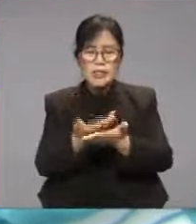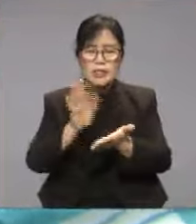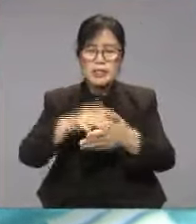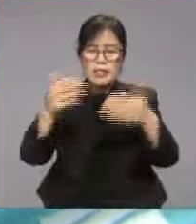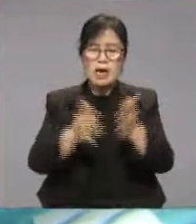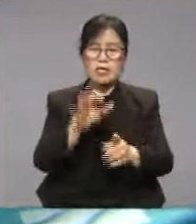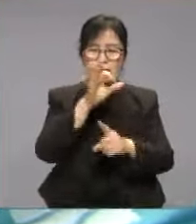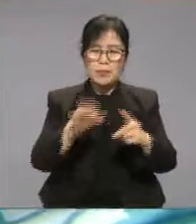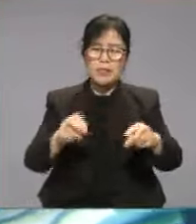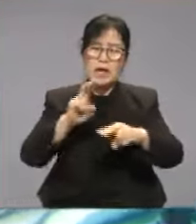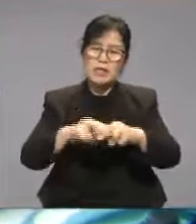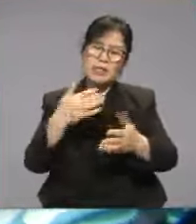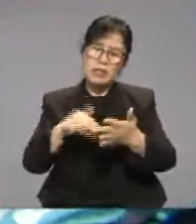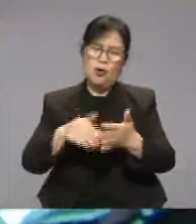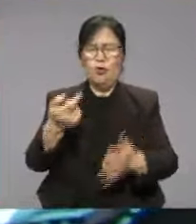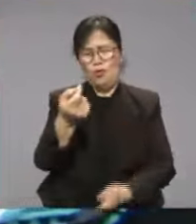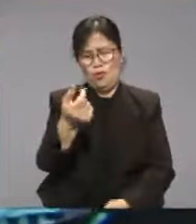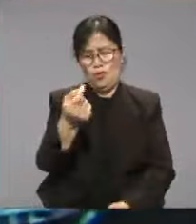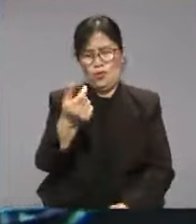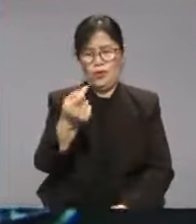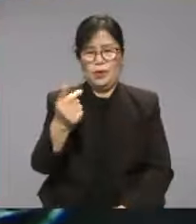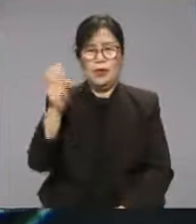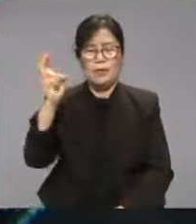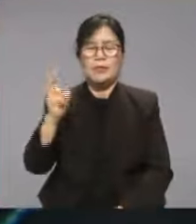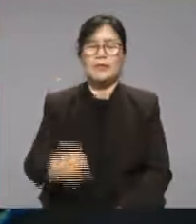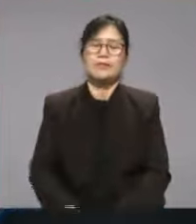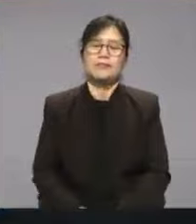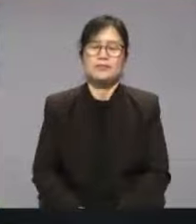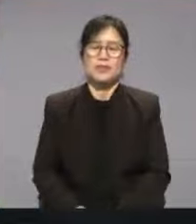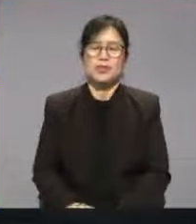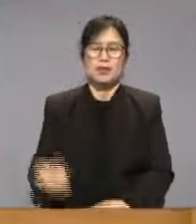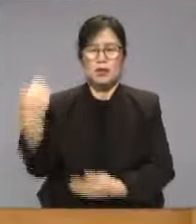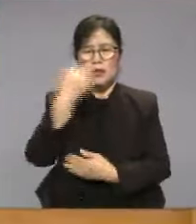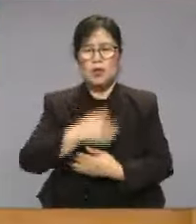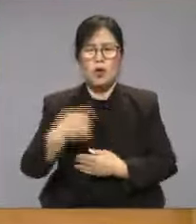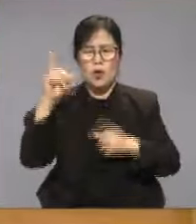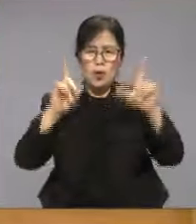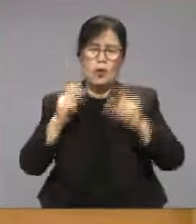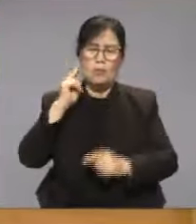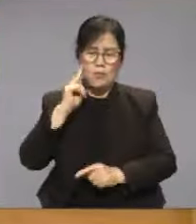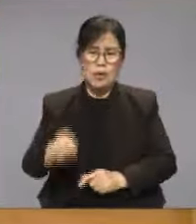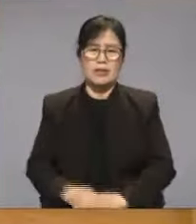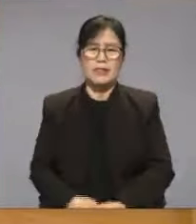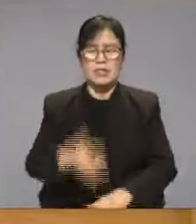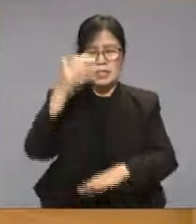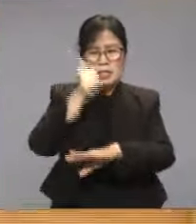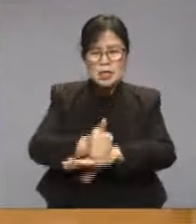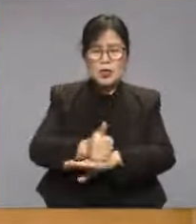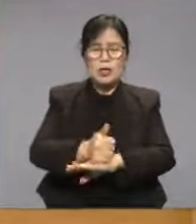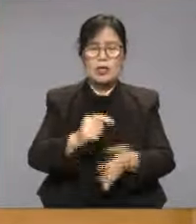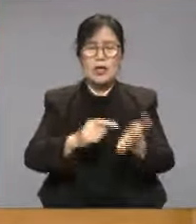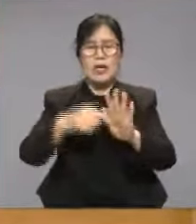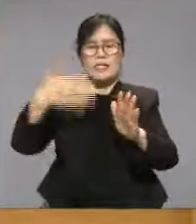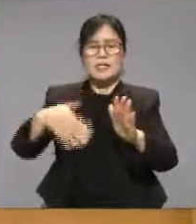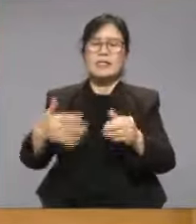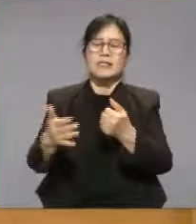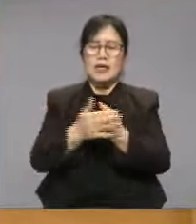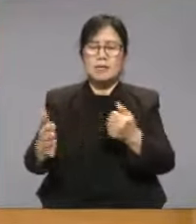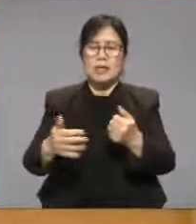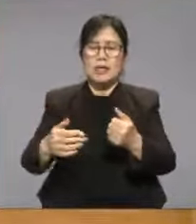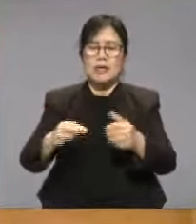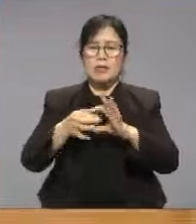비례 의석이 미미한 수준에 그칠 거란 예측에 참담한 표정입니다. 다만 최종 결과가 아직 나오지 않은 만큼